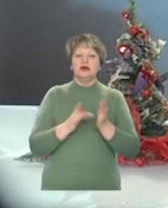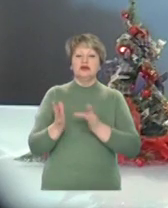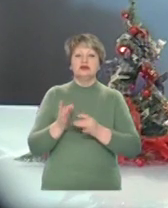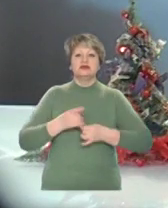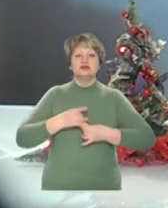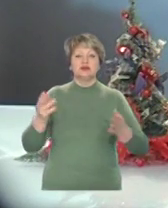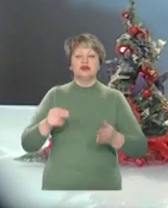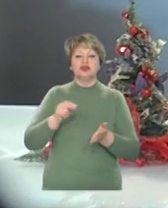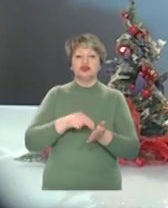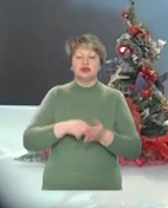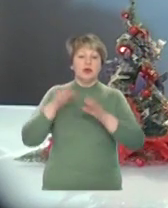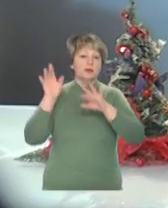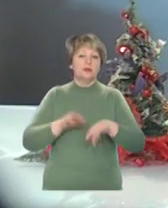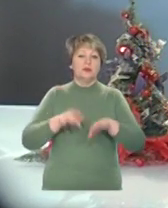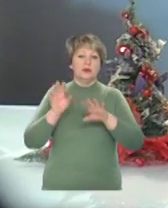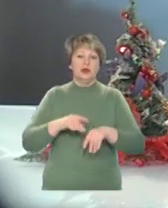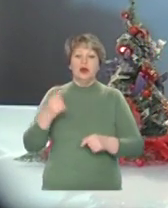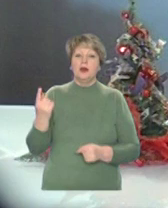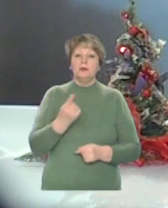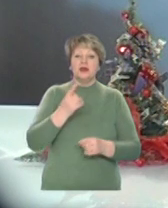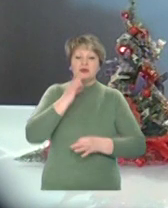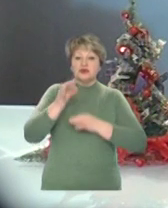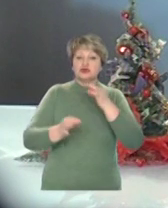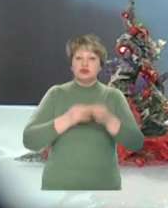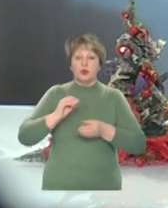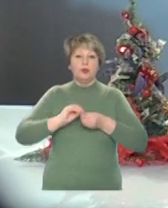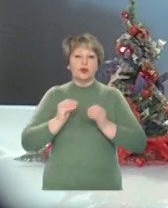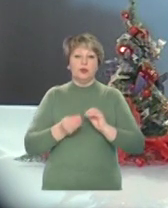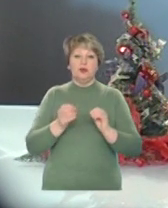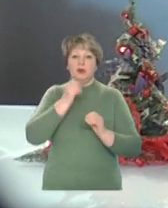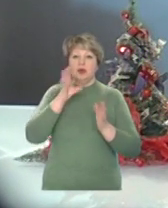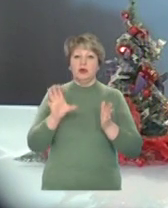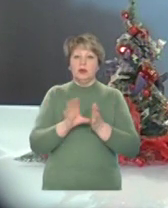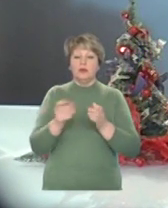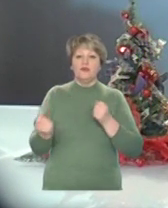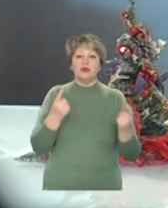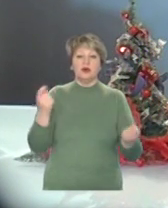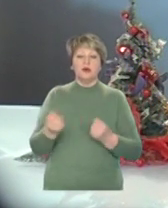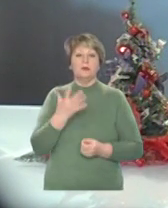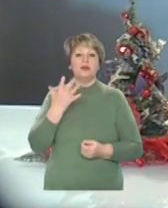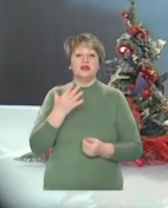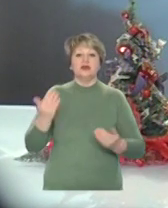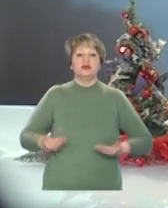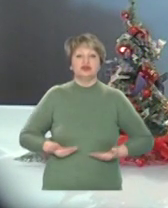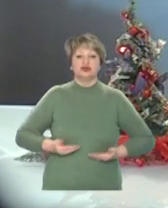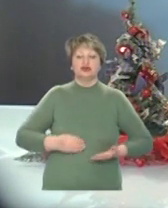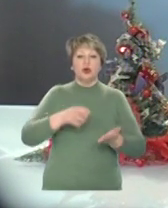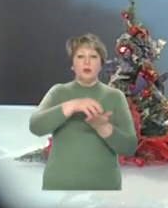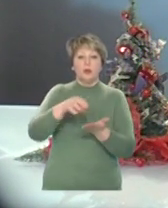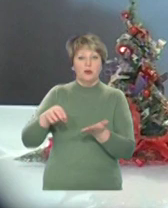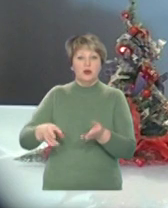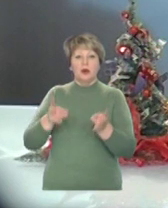На Різдвяні свята Черкащину замело снігом. Вже першої ж доби проблеми з енергопостачанням виникли у 5 населених